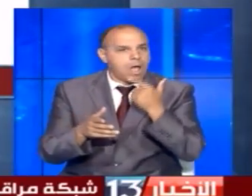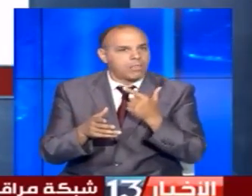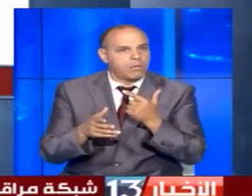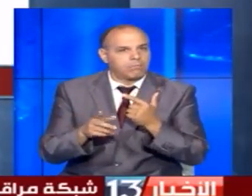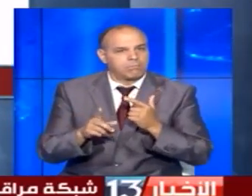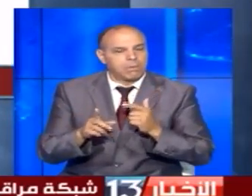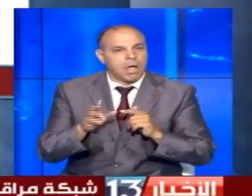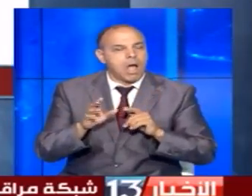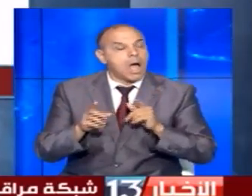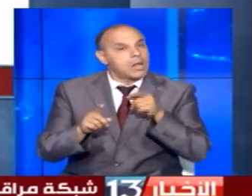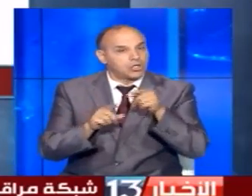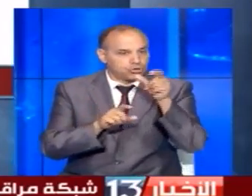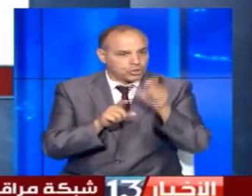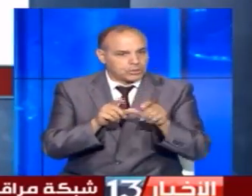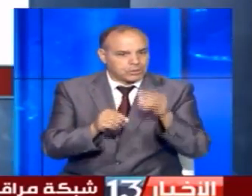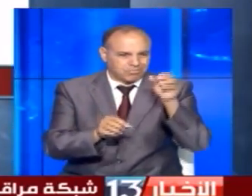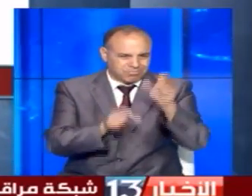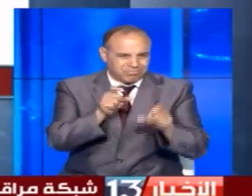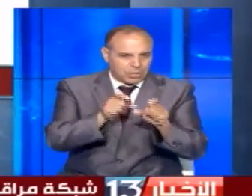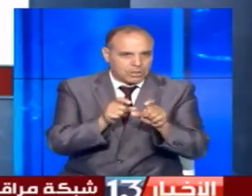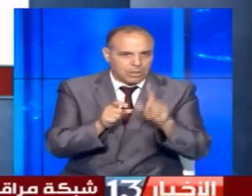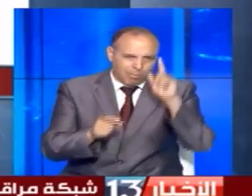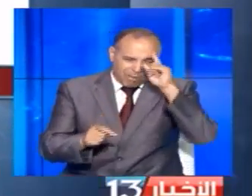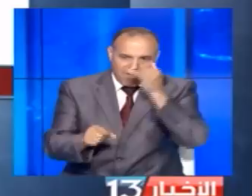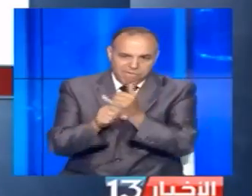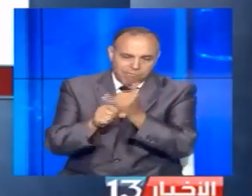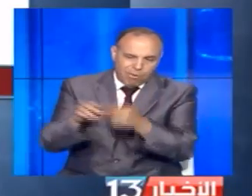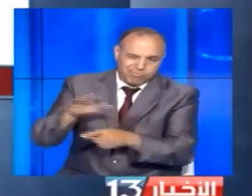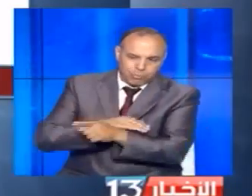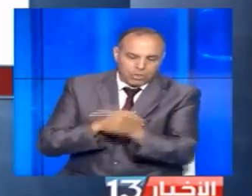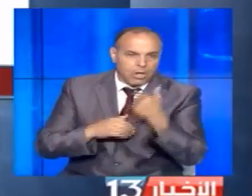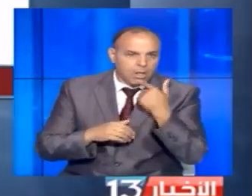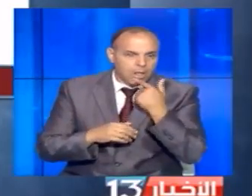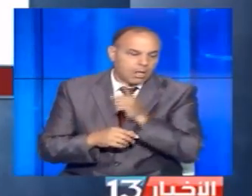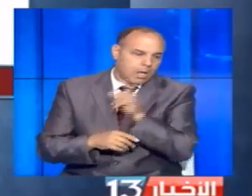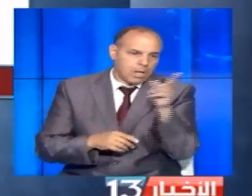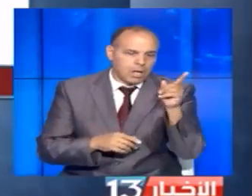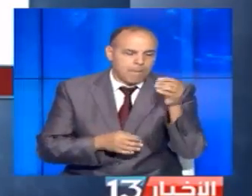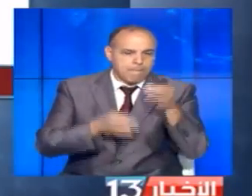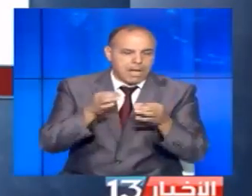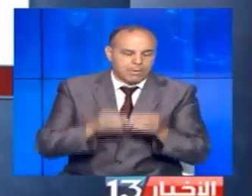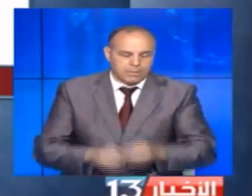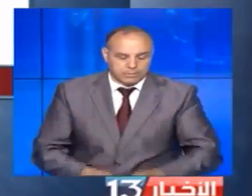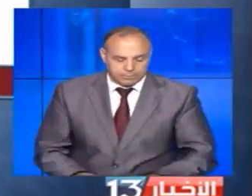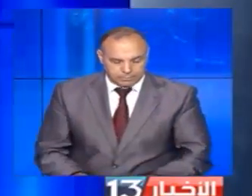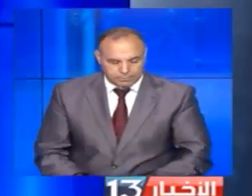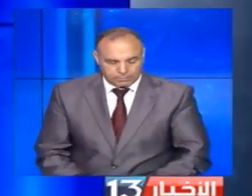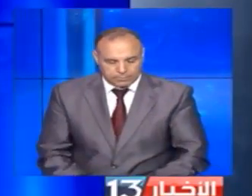اللازمة تجاه المترشحين المتحيلين والتوجه للقضاء.